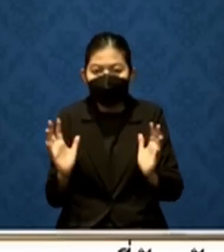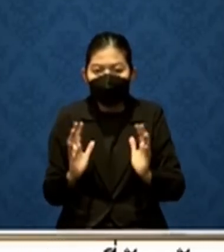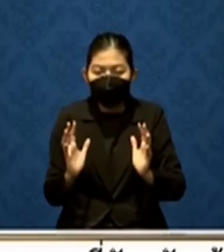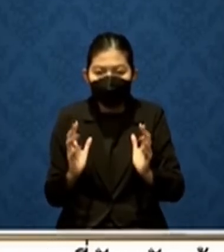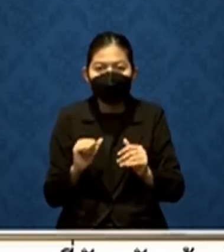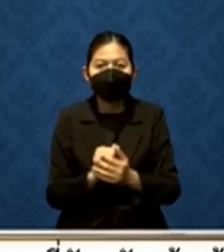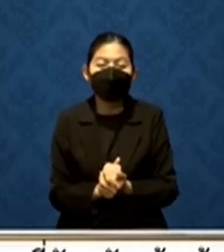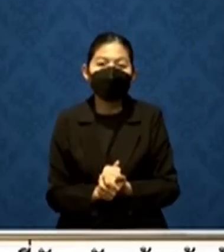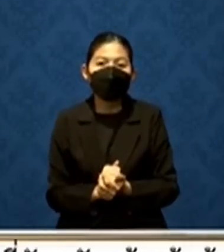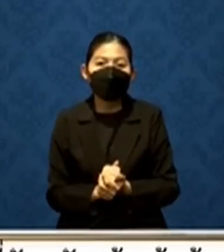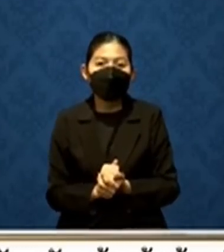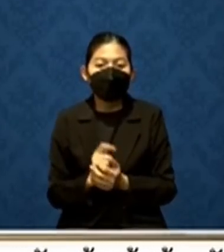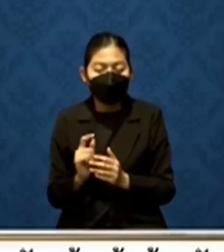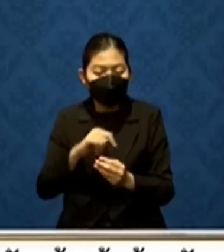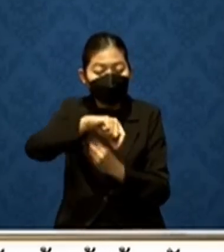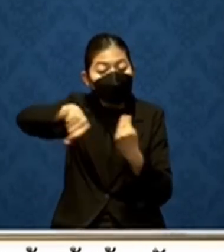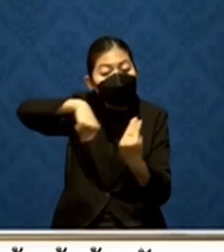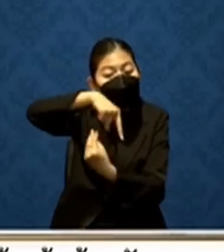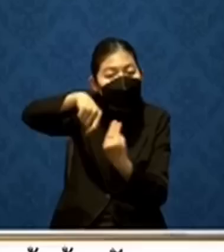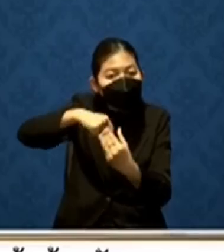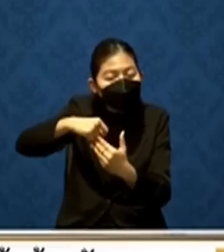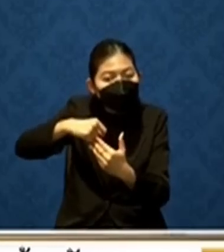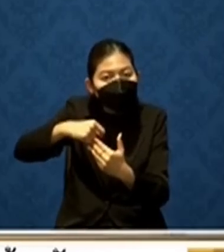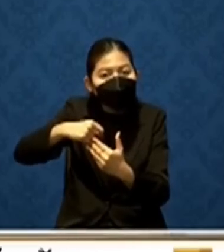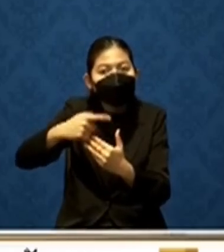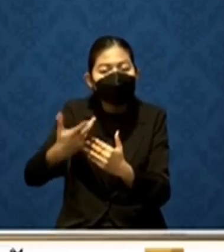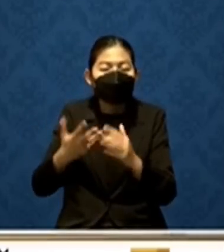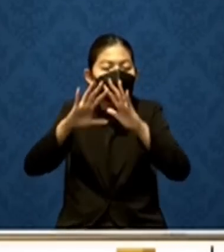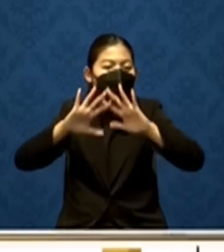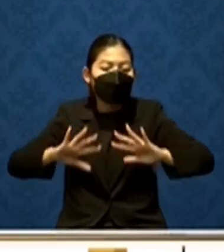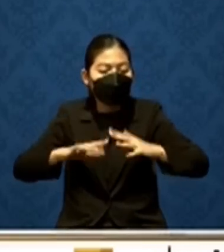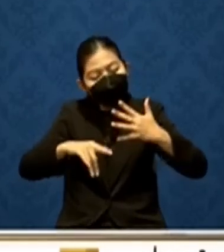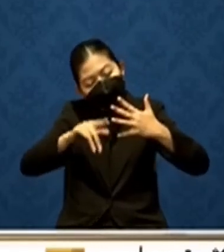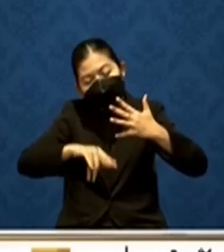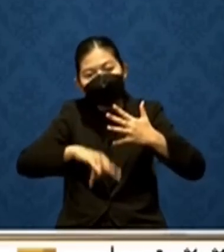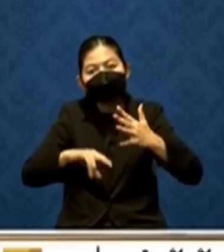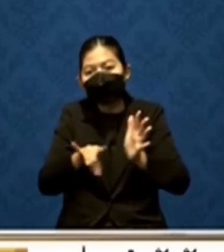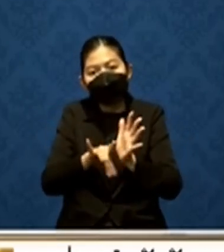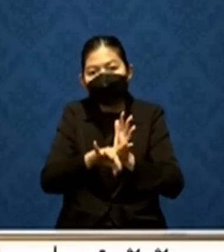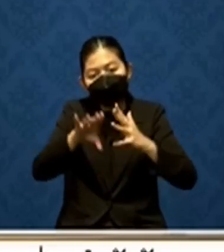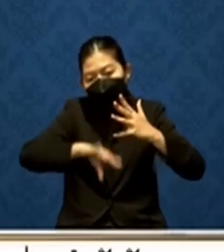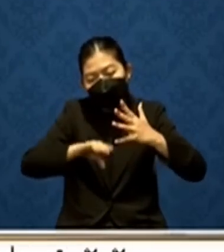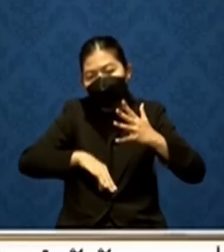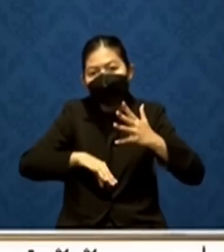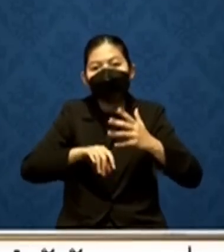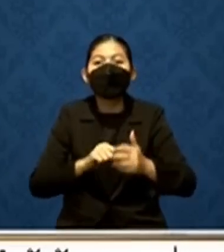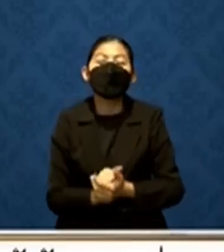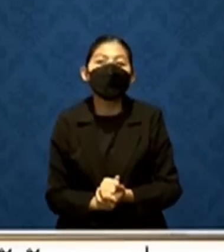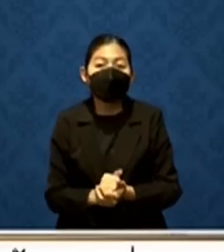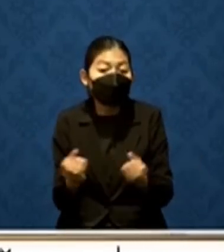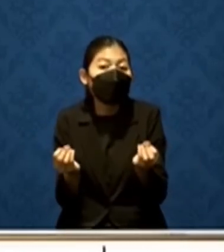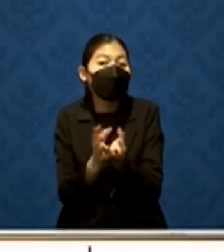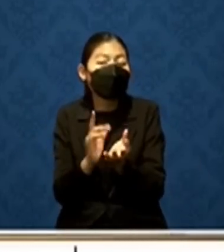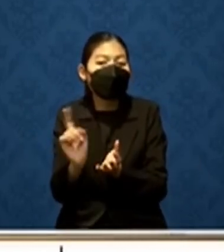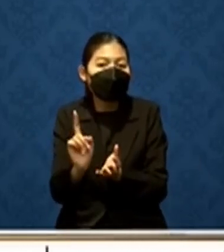ความเจริญเติบโตทางเศรษฐกิจร้านท้ายของอาเซียนทั้งนี้เป็นผลมาจาก